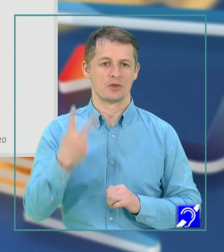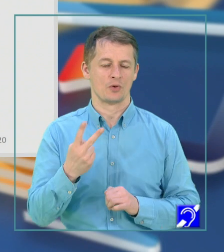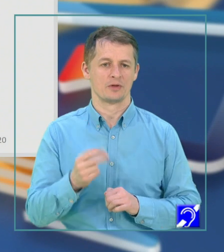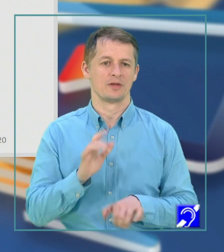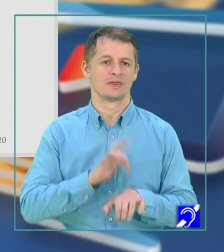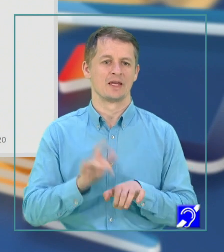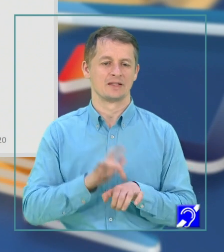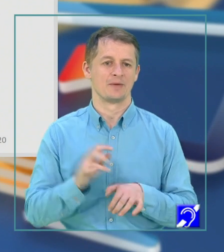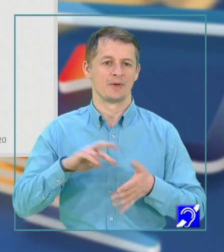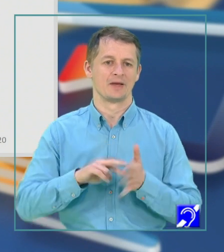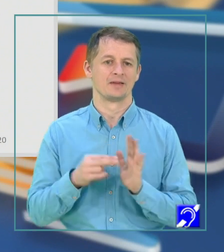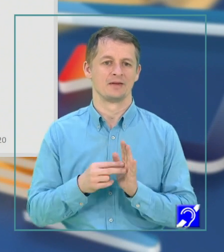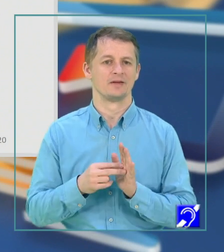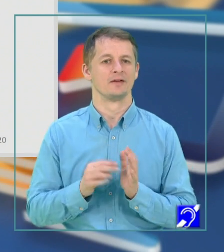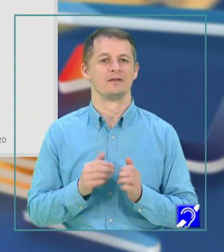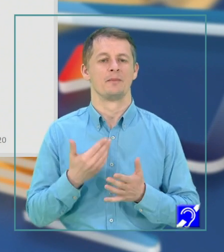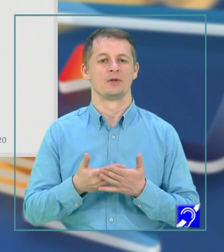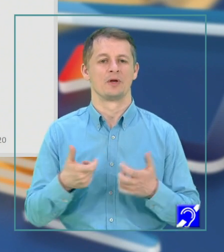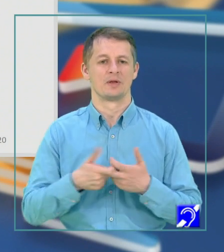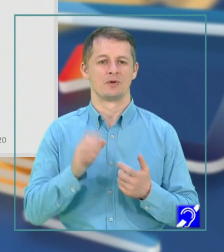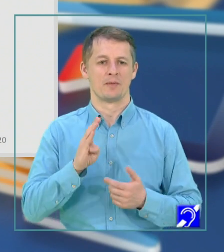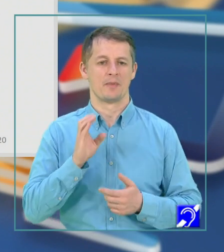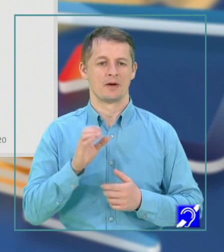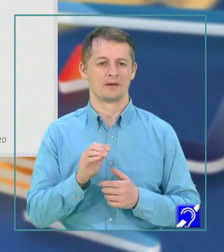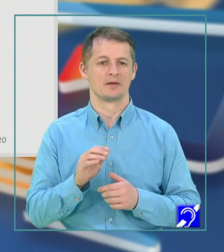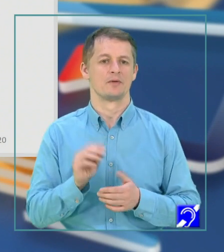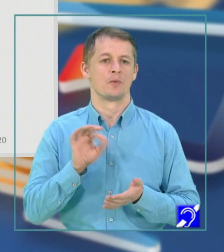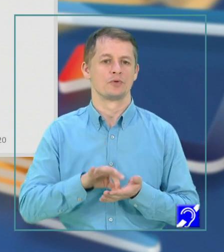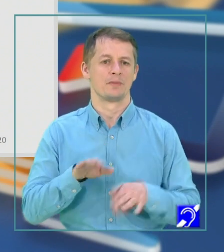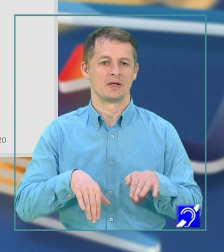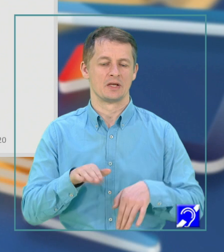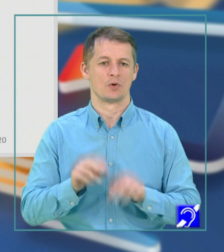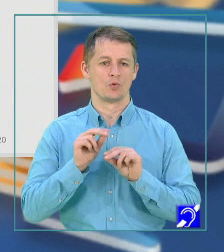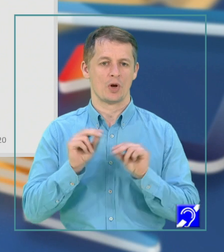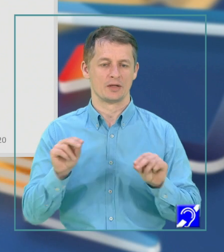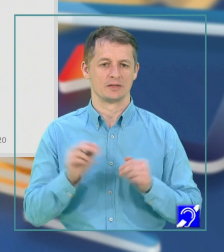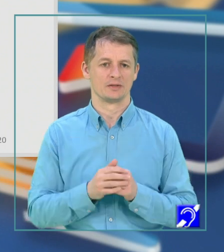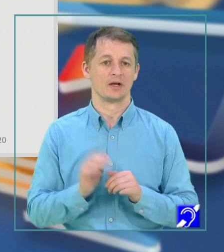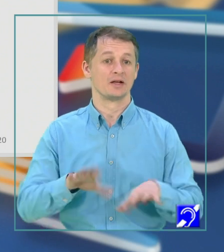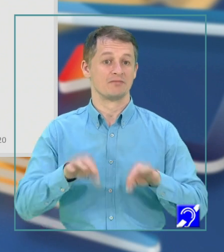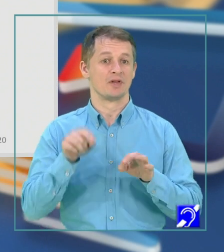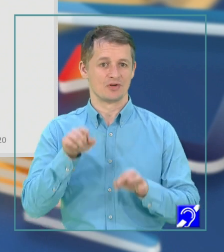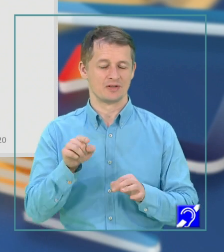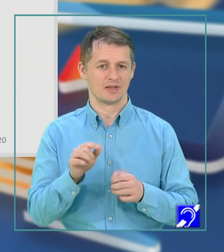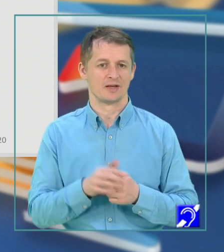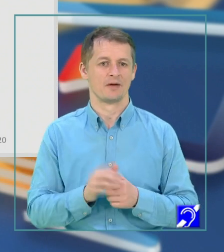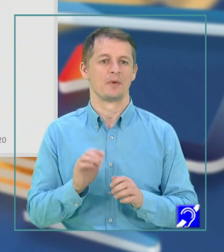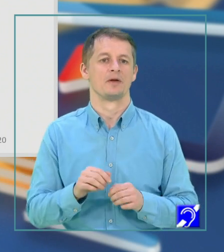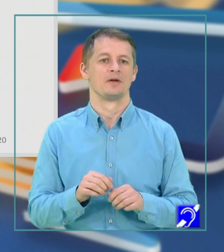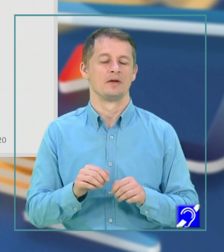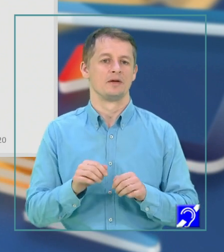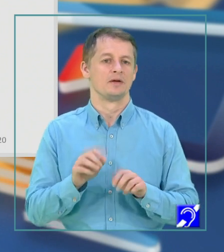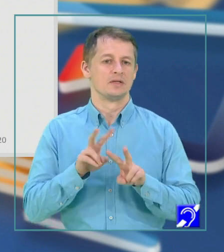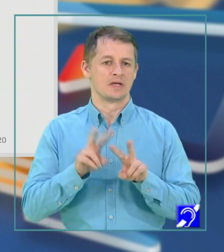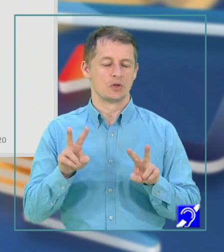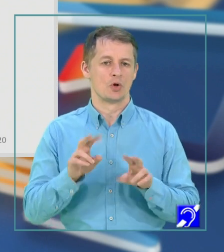de antrenament propuse pentru bacalaureat de Ministerul Educației. Regăsiți aceste teste pe site-ul